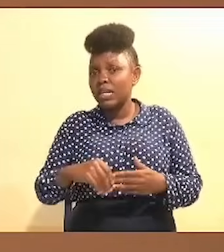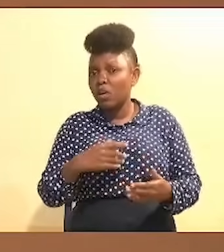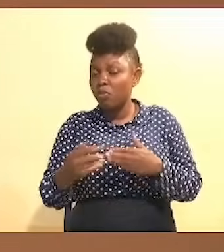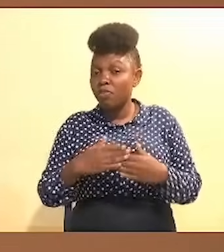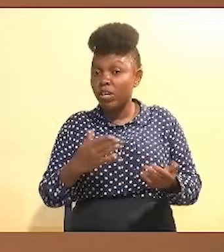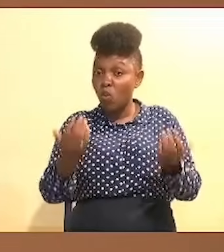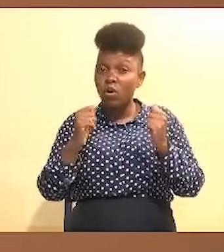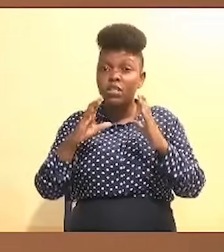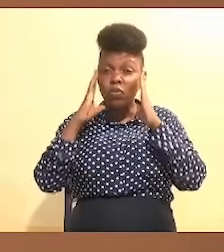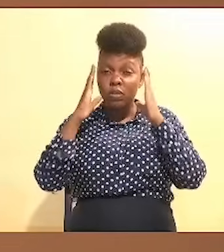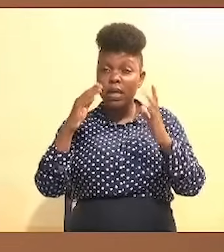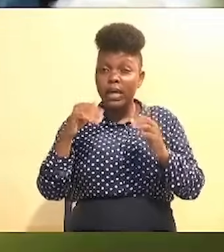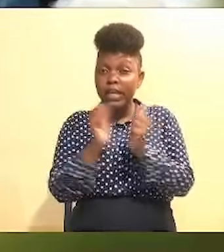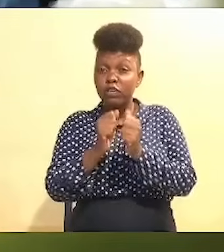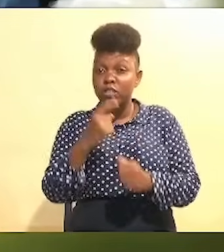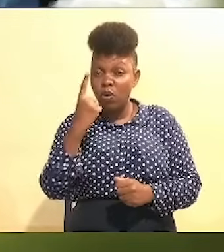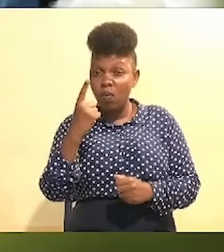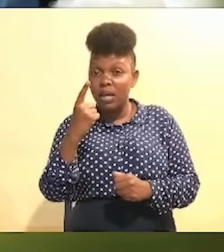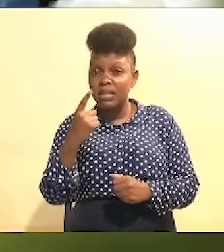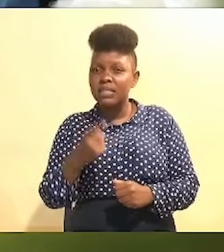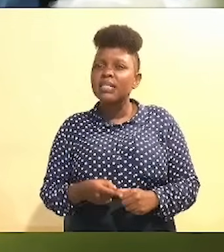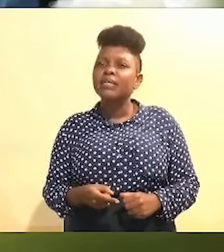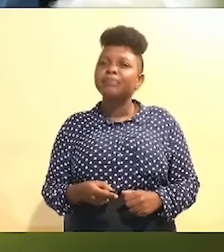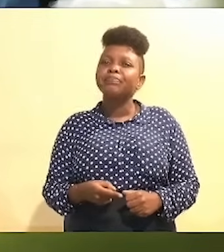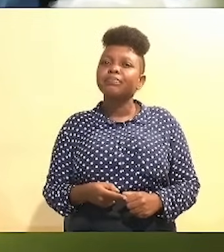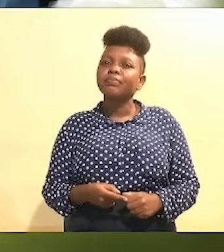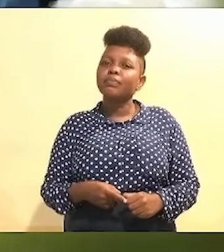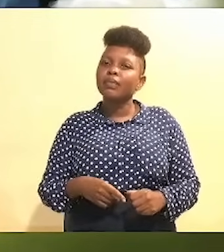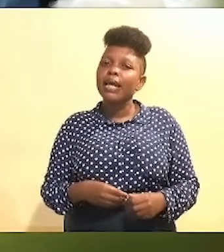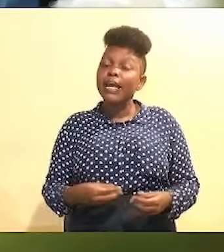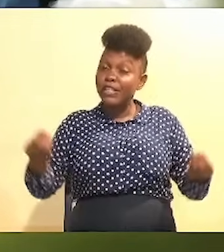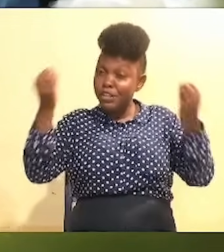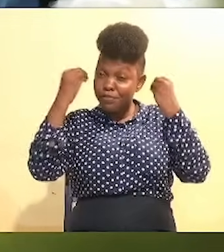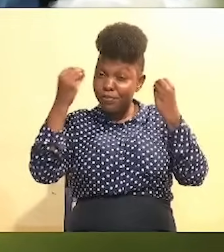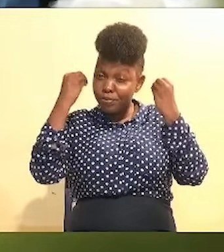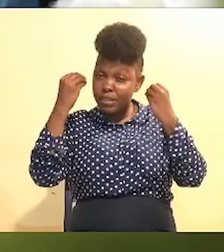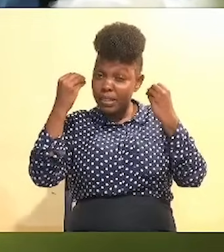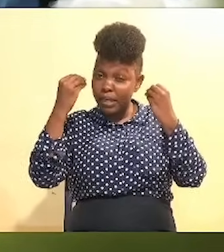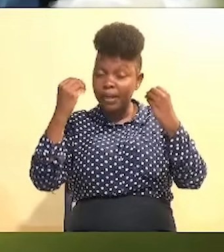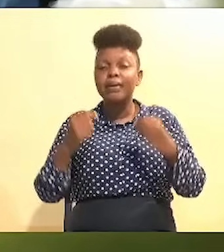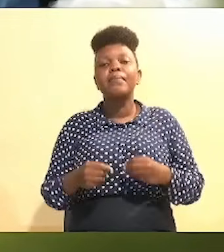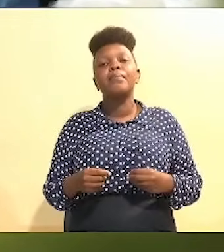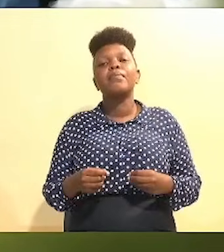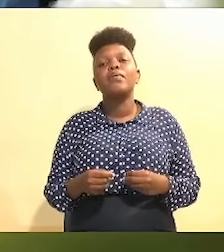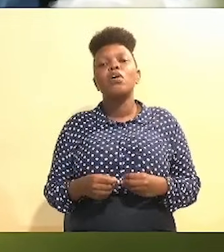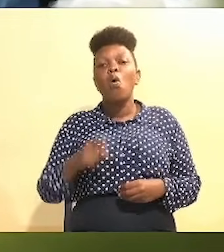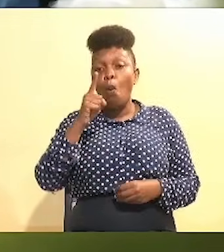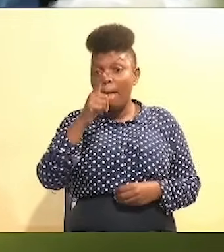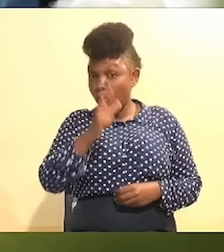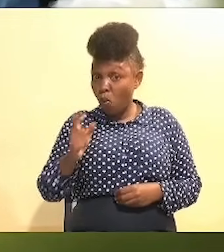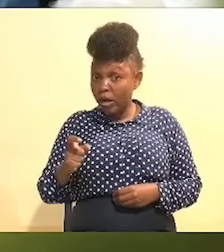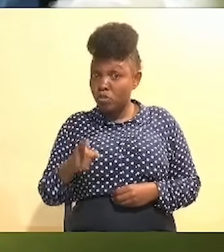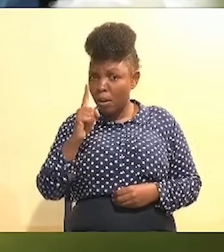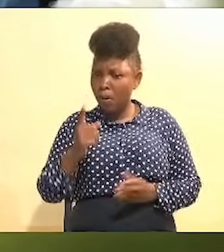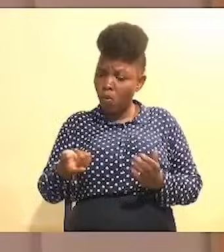kuvizingatia. Namba moja, dhamiria kujifunza. Nikisema dhamiria kujifunza namaanisha kwamba kuna watu ambao